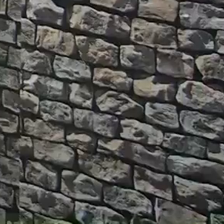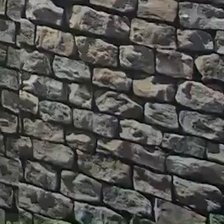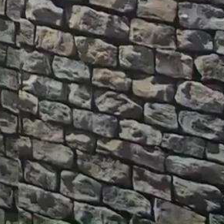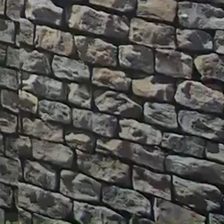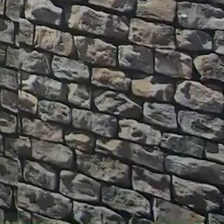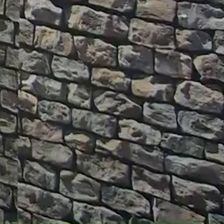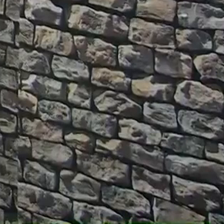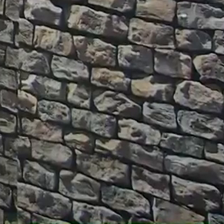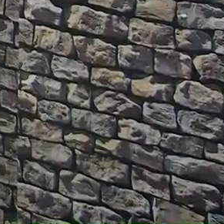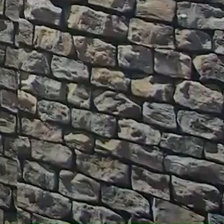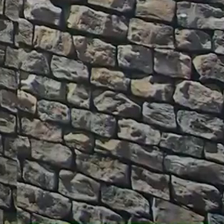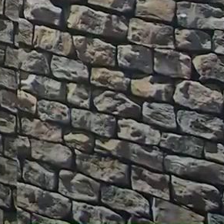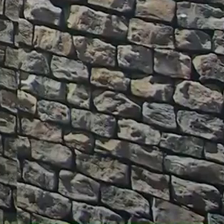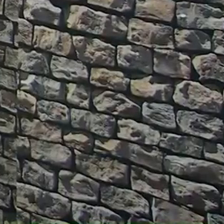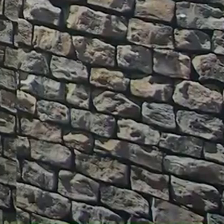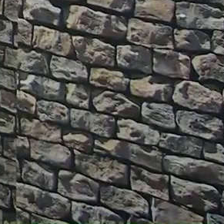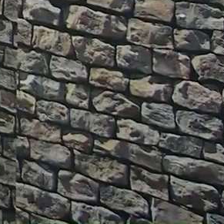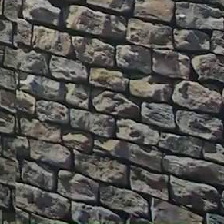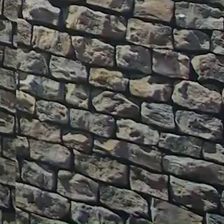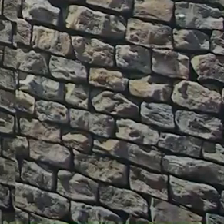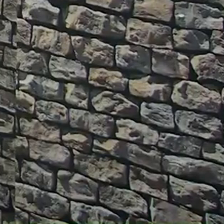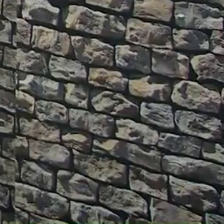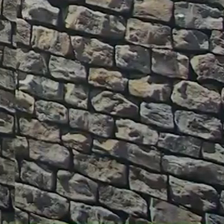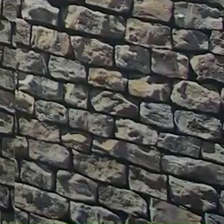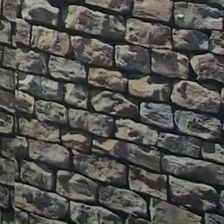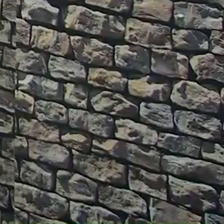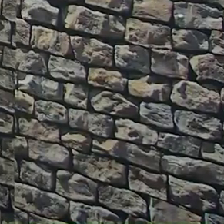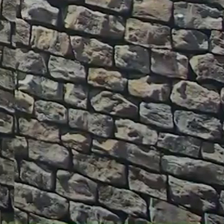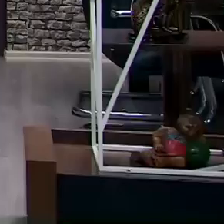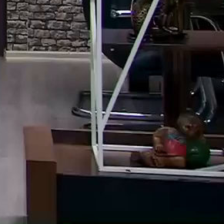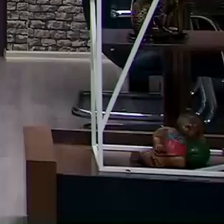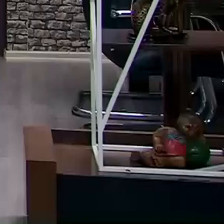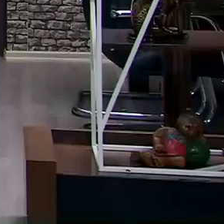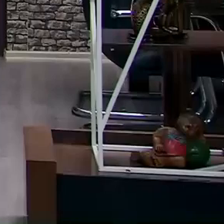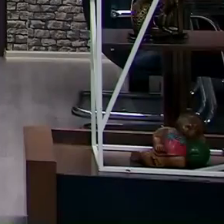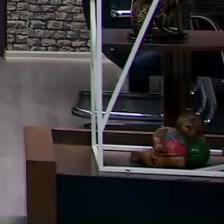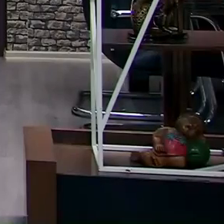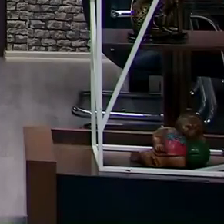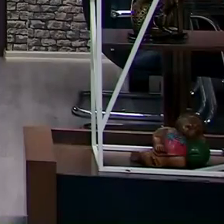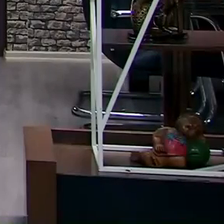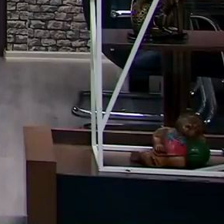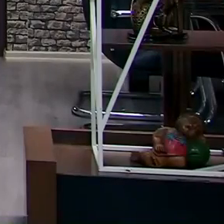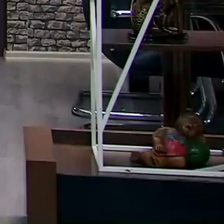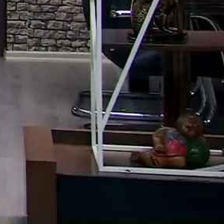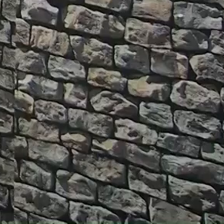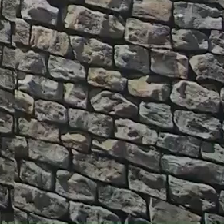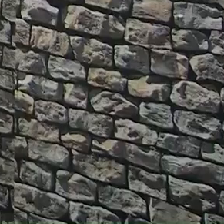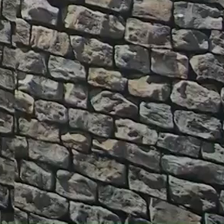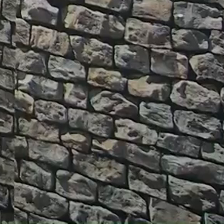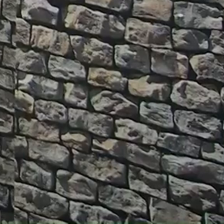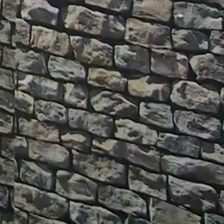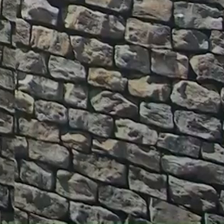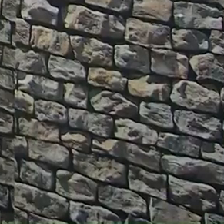Cavidan Sarp'ın koltuğuna kurulmuş tırnaklarını törpülüyor. Bu sırada Sarp Beti benzi atmış bir halde ofise girdi. Sanki büyük bir